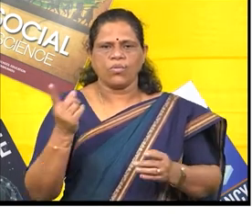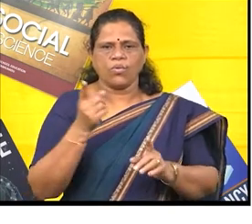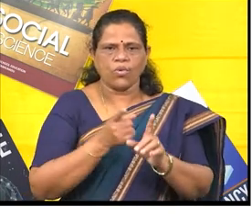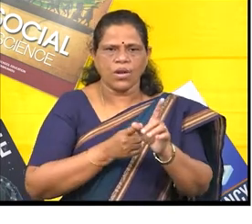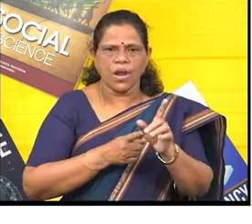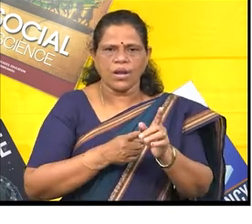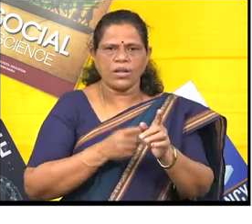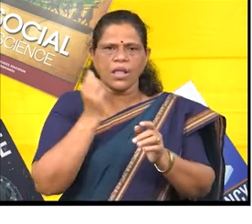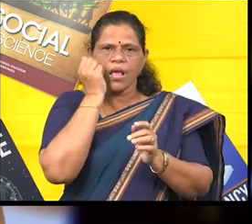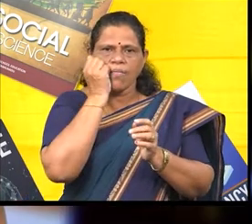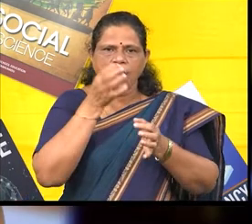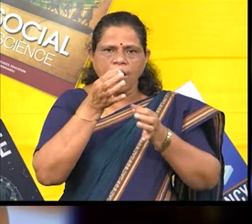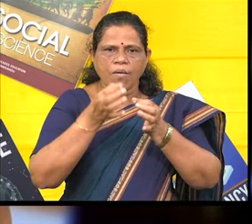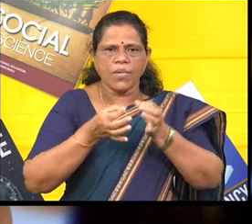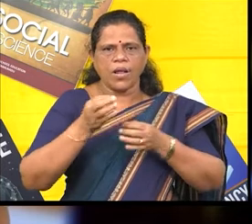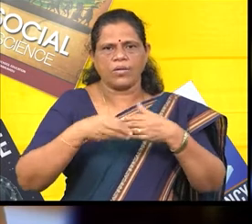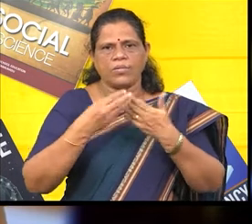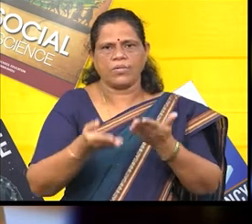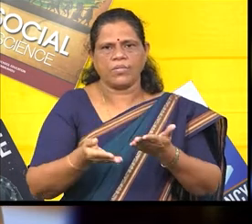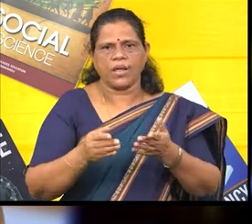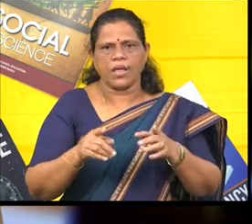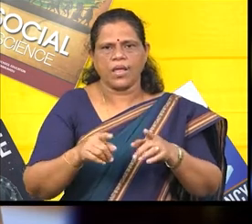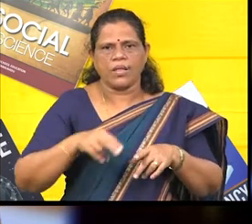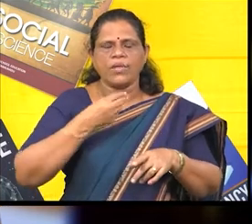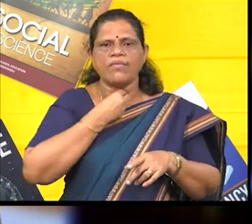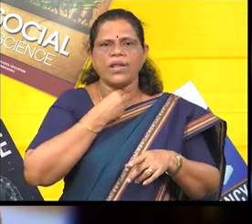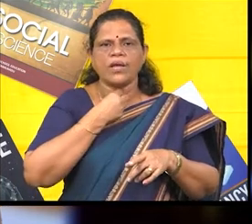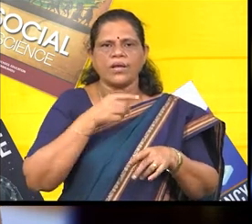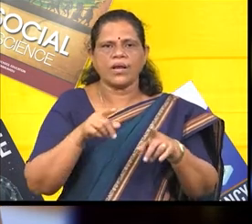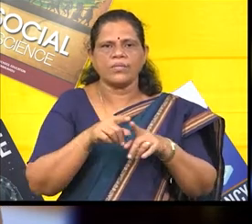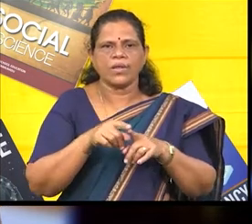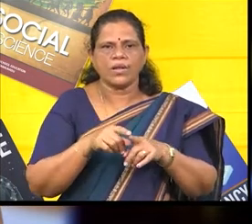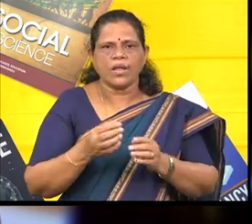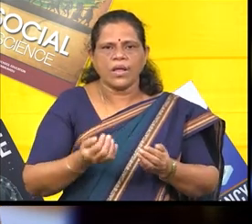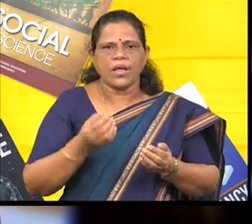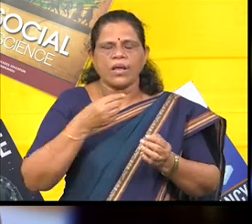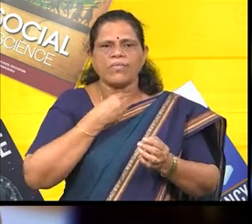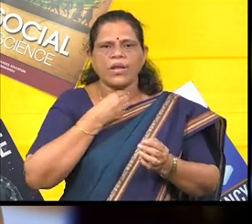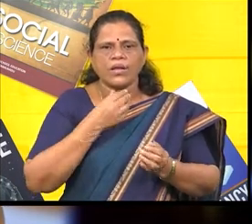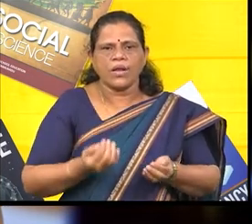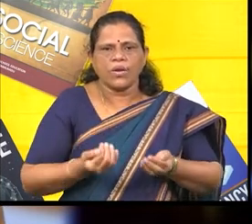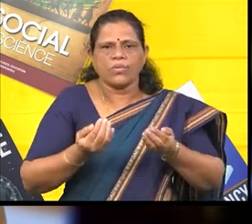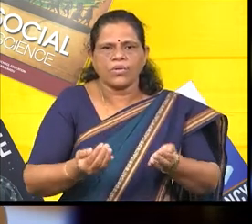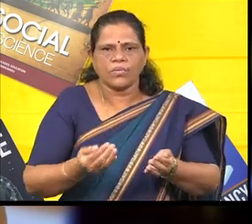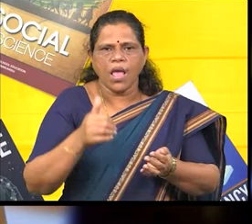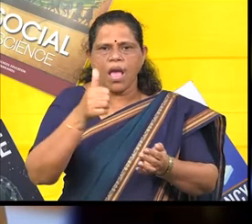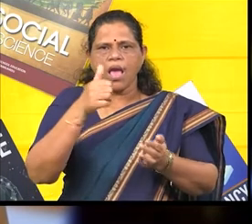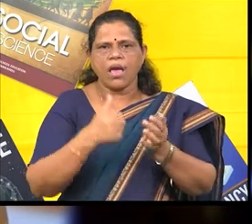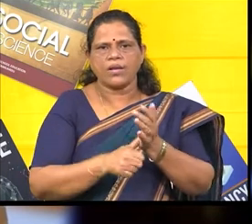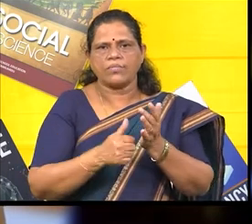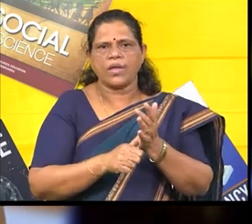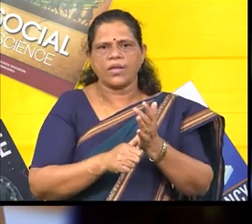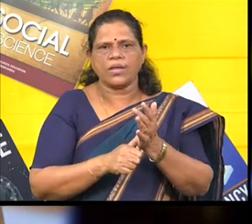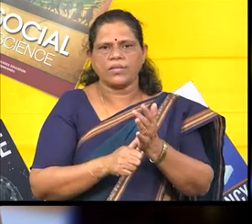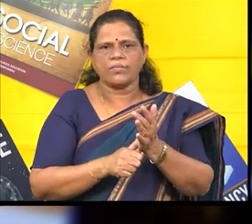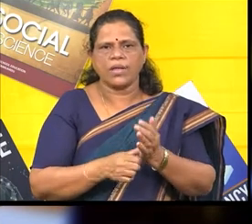தோராயமாக ஓராண்டுக்கு தாய்ப்பால் மட்டுமே கொடுப்பாங்க. அதே போல் கால்நடைகளும் அப்படி தான், கன்று ஈன்ற பிறகு சுமார் ஒரு ஆறு மாதம்,